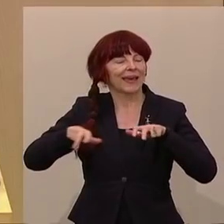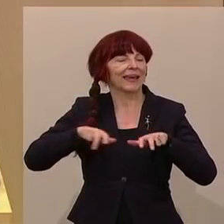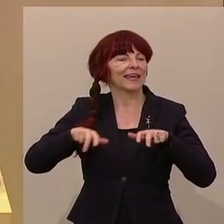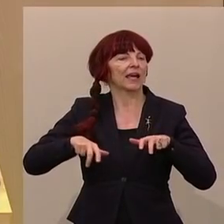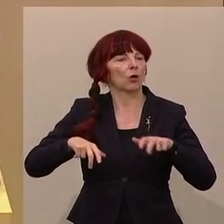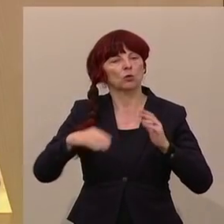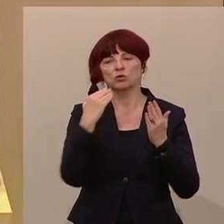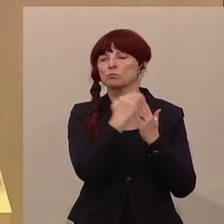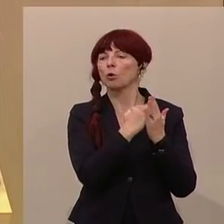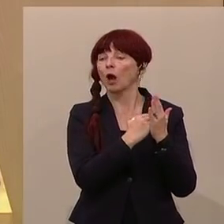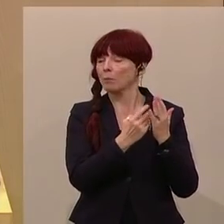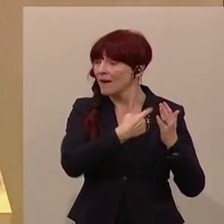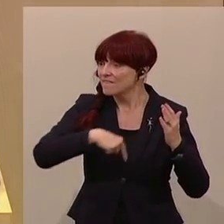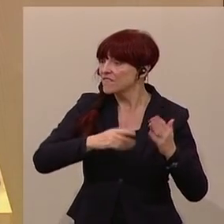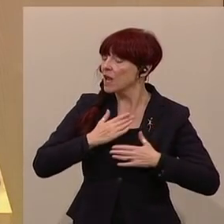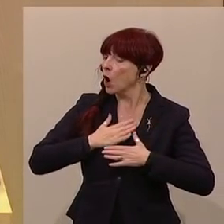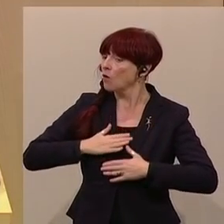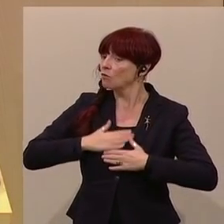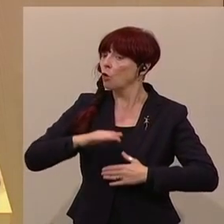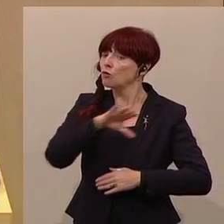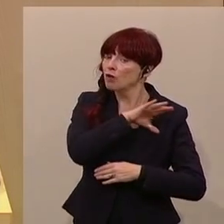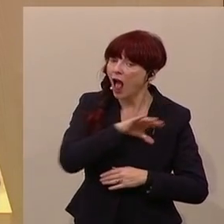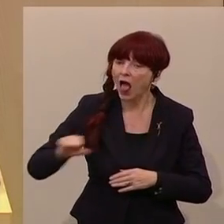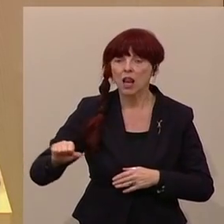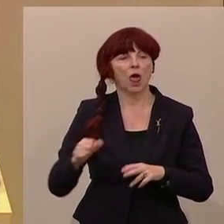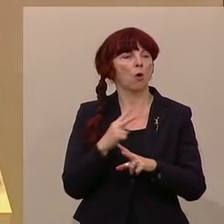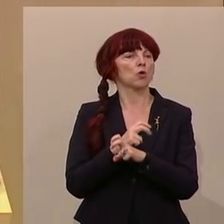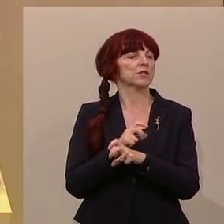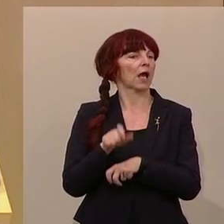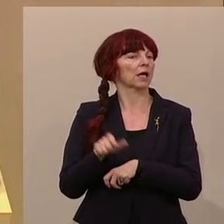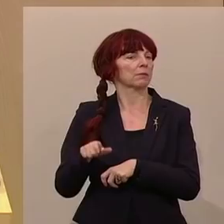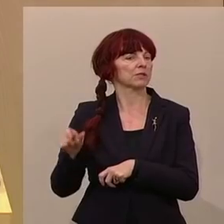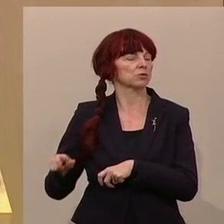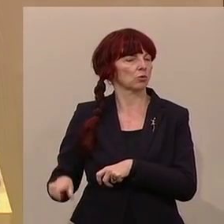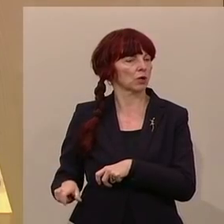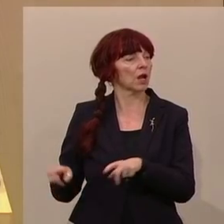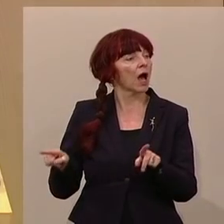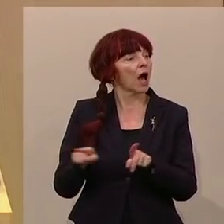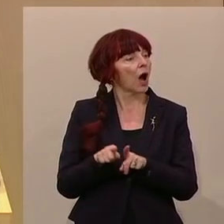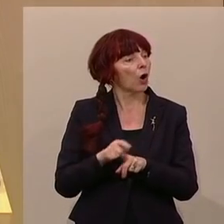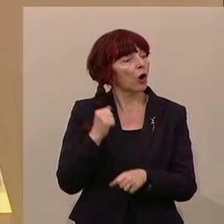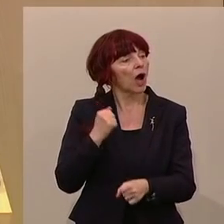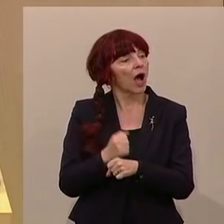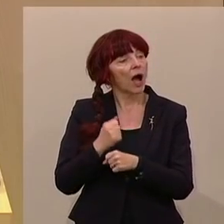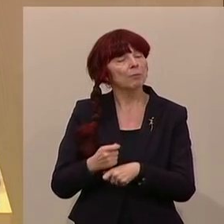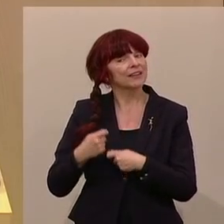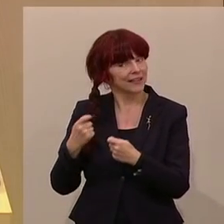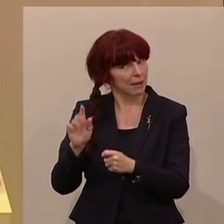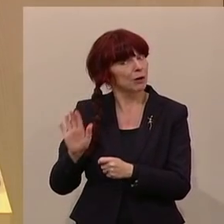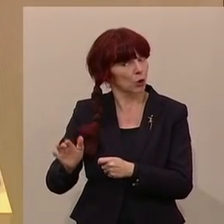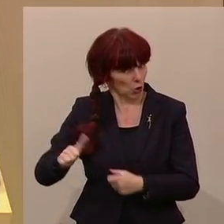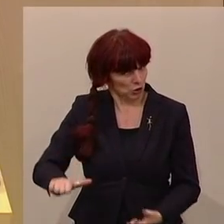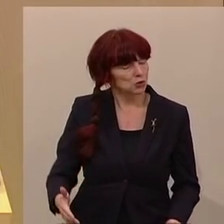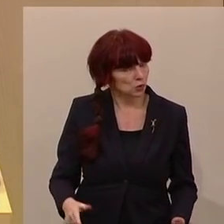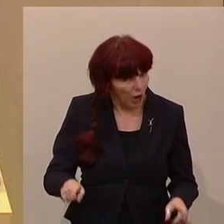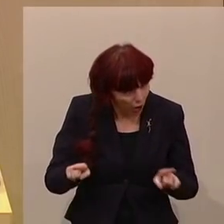Wohle aller Österreicher und Österreicherinnen handeln. Für uns gehören aber auch die Arbeitgeber und Unternehmer dazu. Auch das